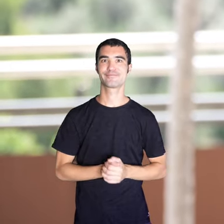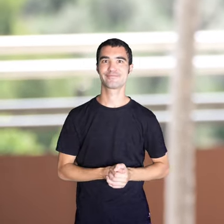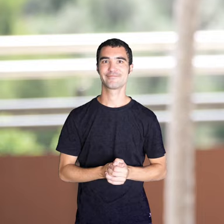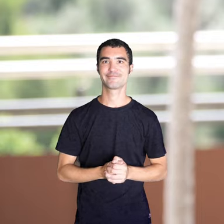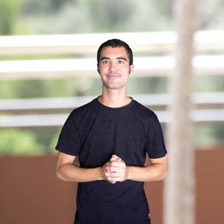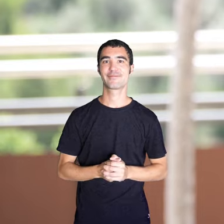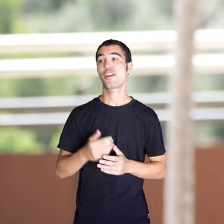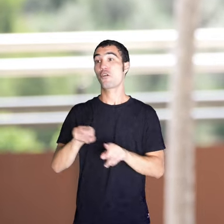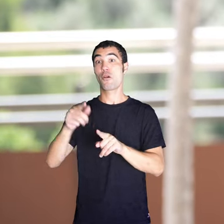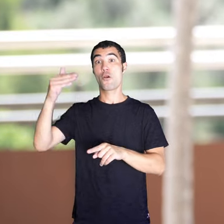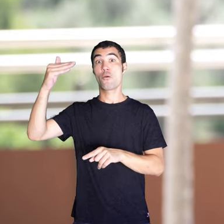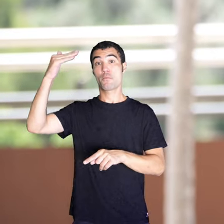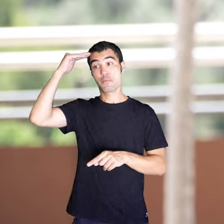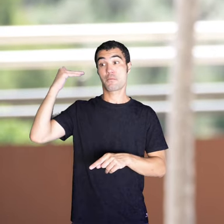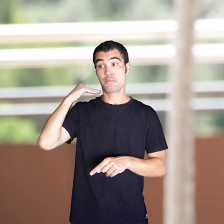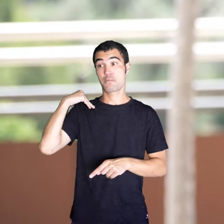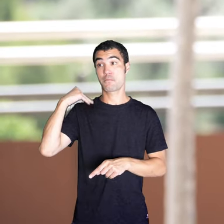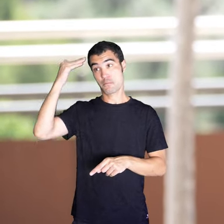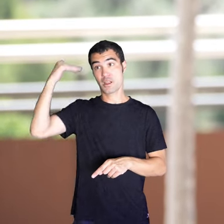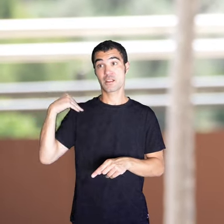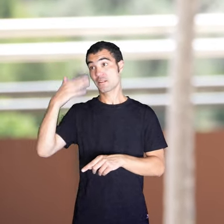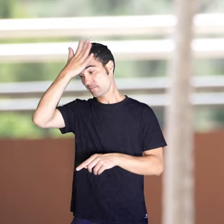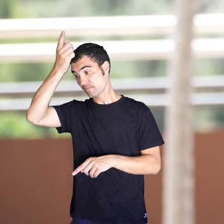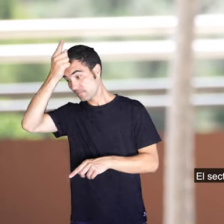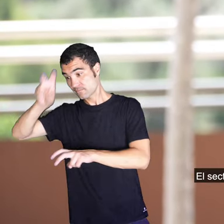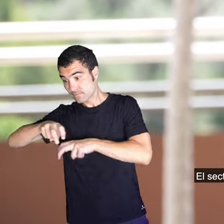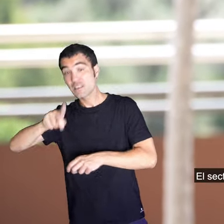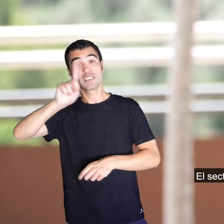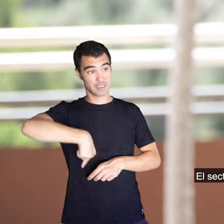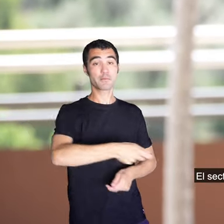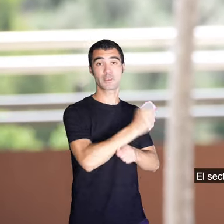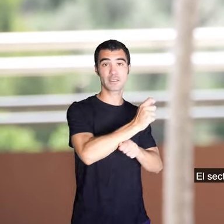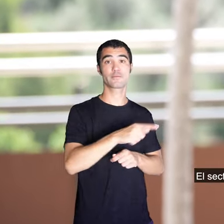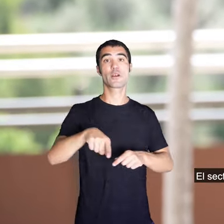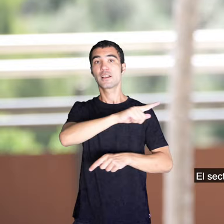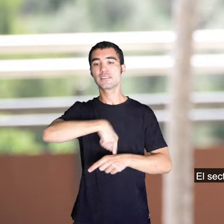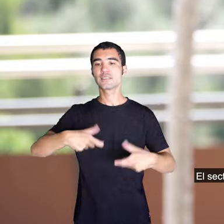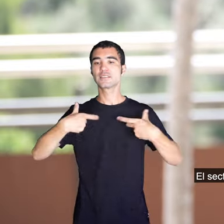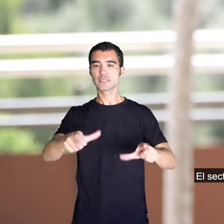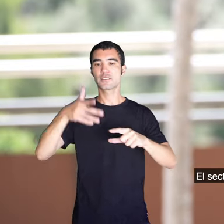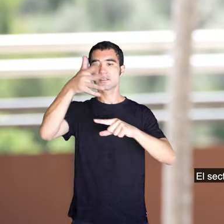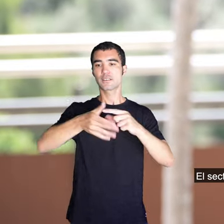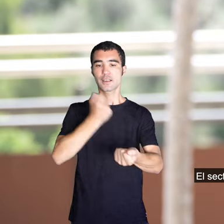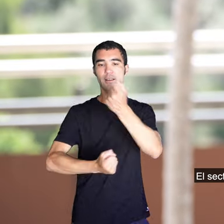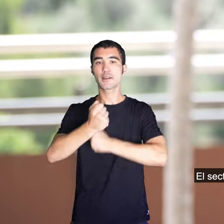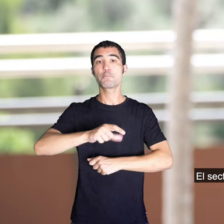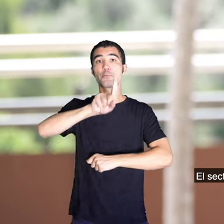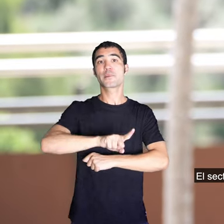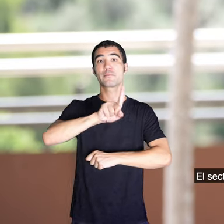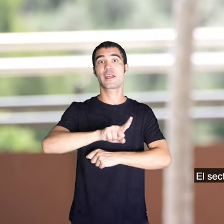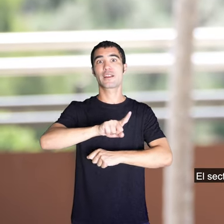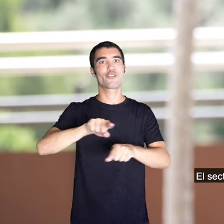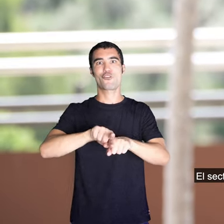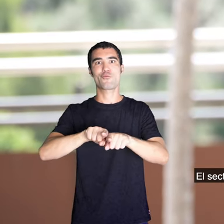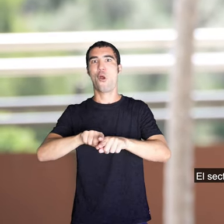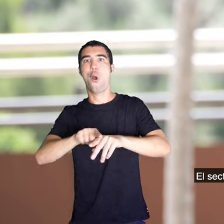Tant pagès com pescador. El sector primari, pues, en el meu punt de vista,